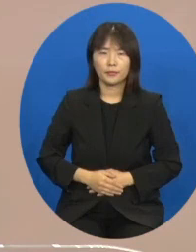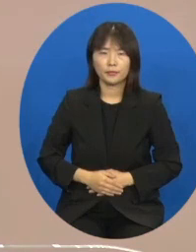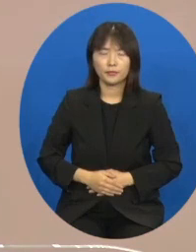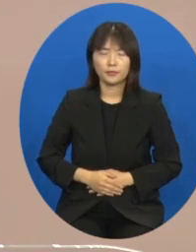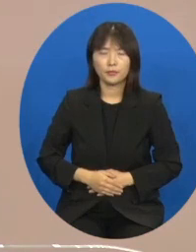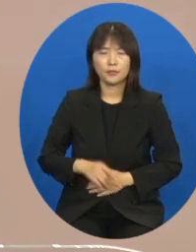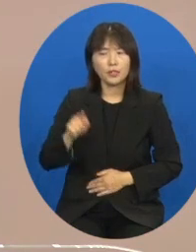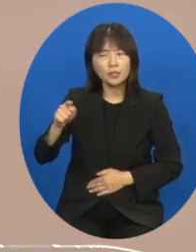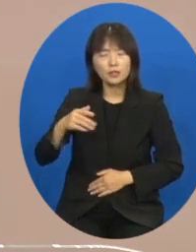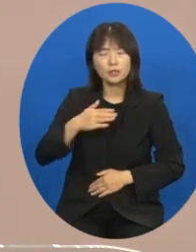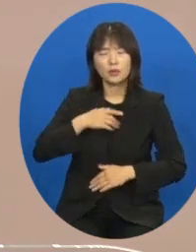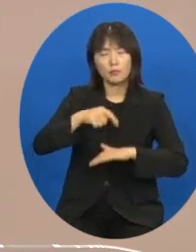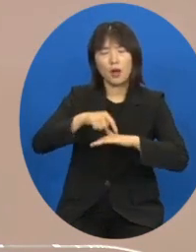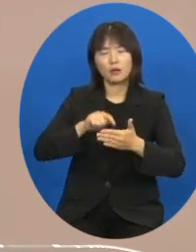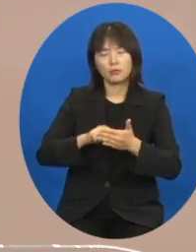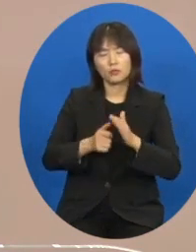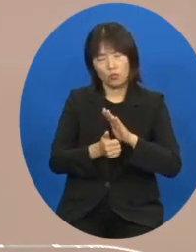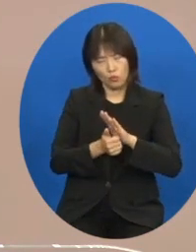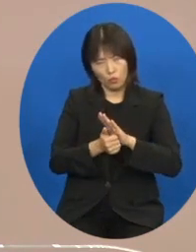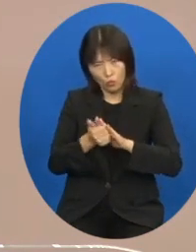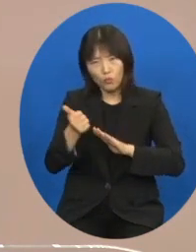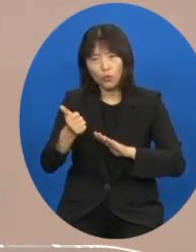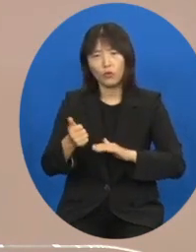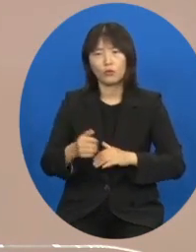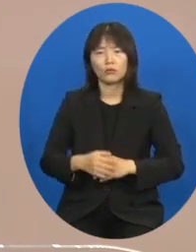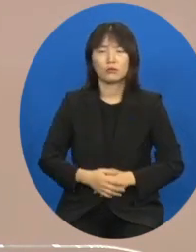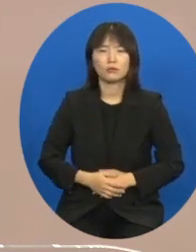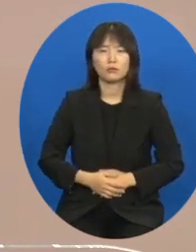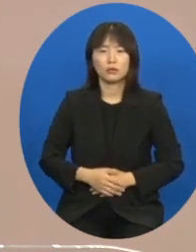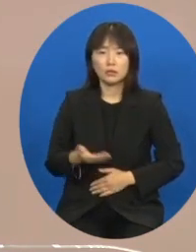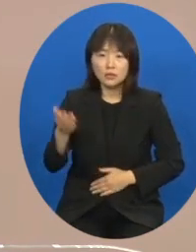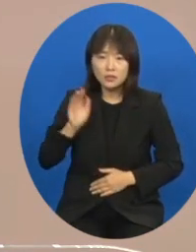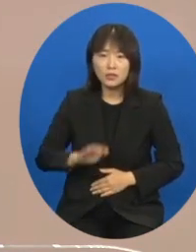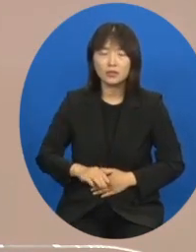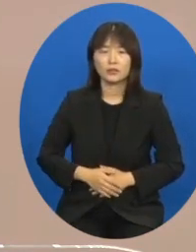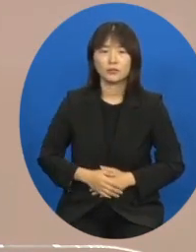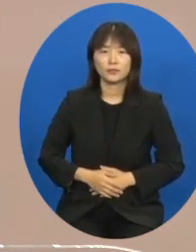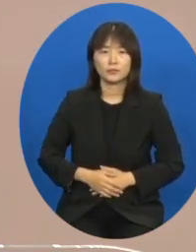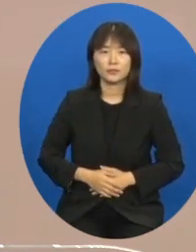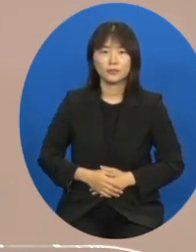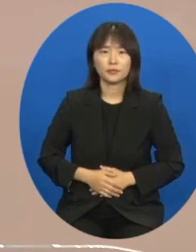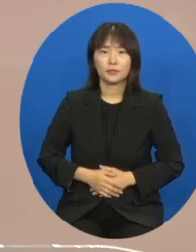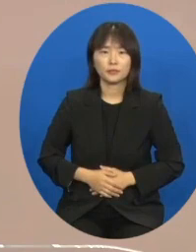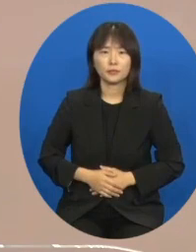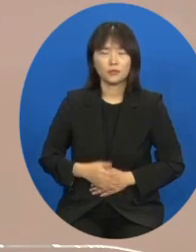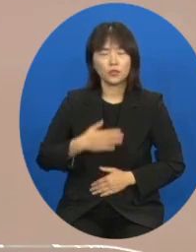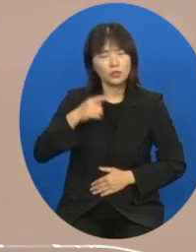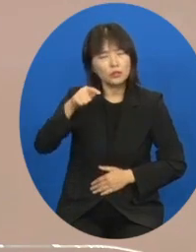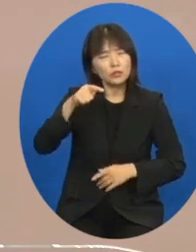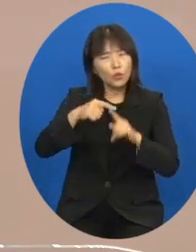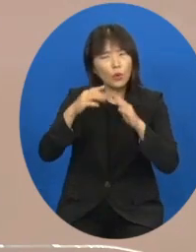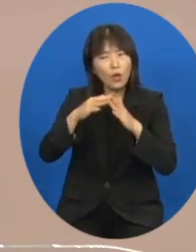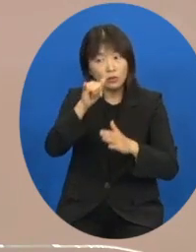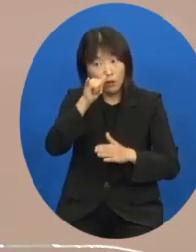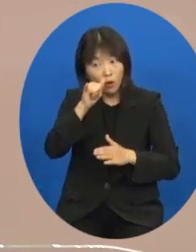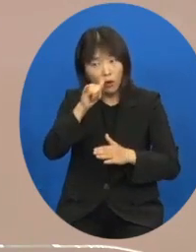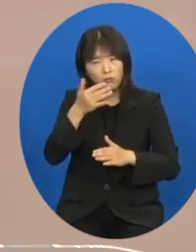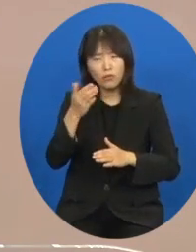그게 제 마음의 소원입니다. 그런데 저는 그런 교회가 있어도 갈 수가